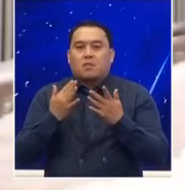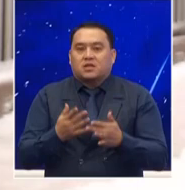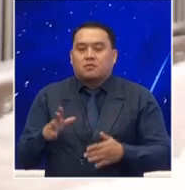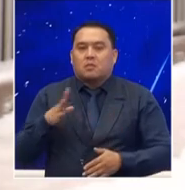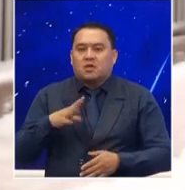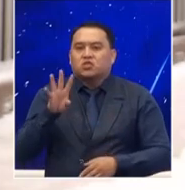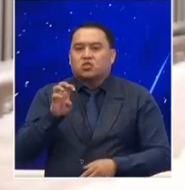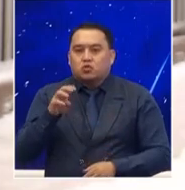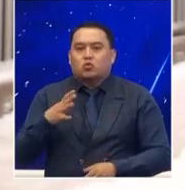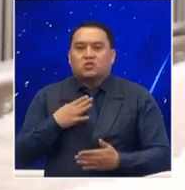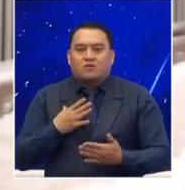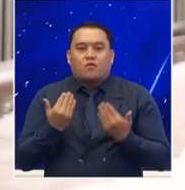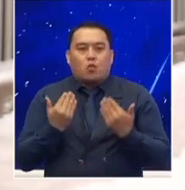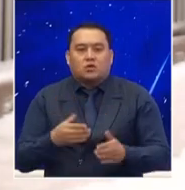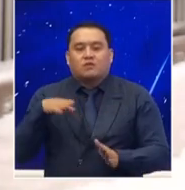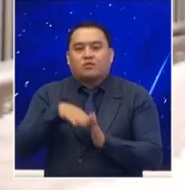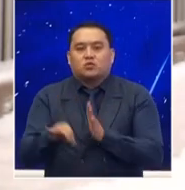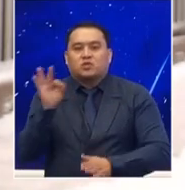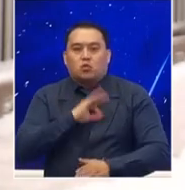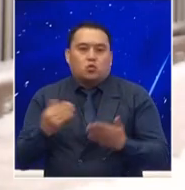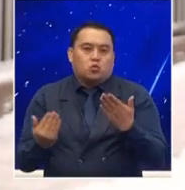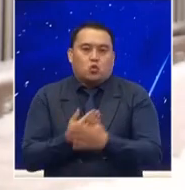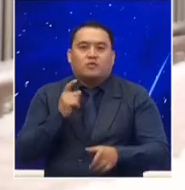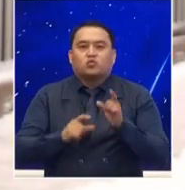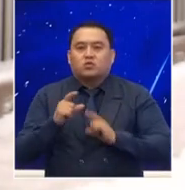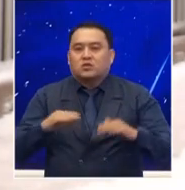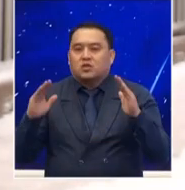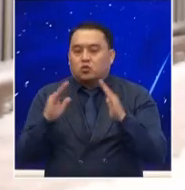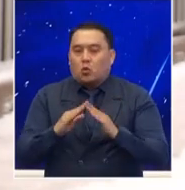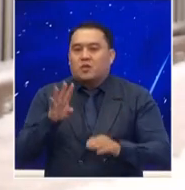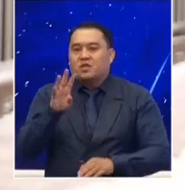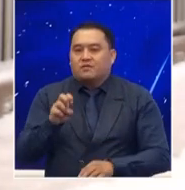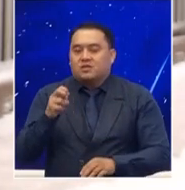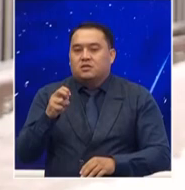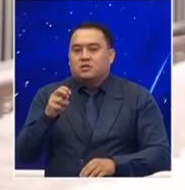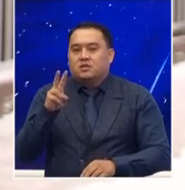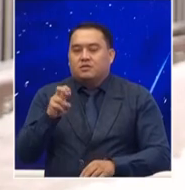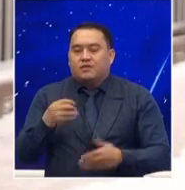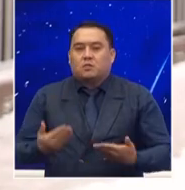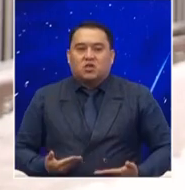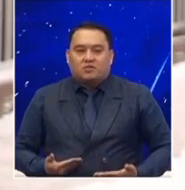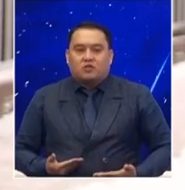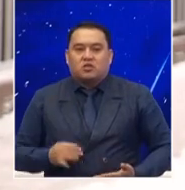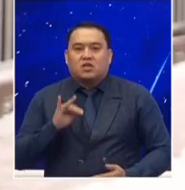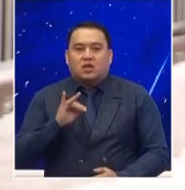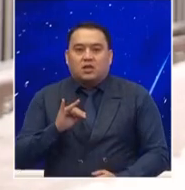более 400. Сегодня вводится в эксплуатацию новый студенческий дом на 200 проживающих.